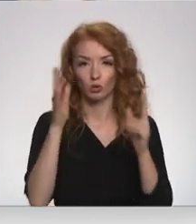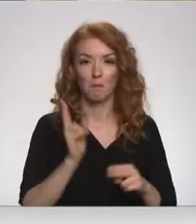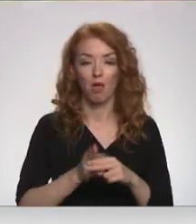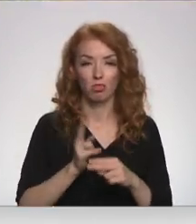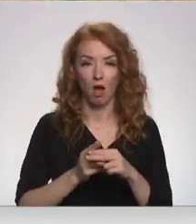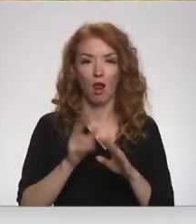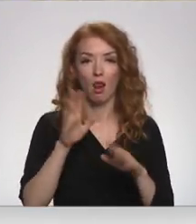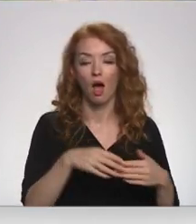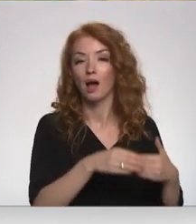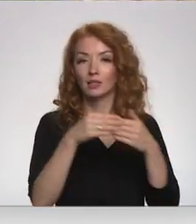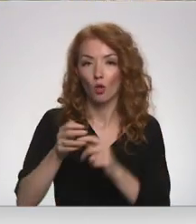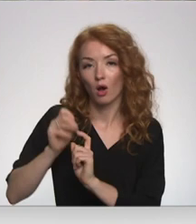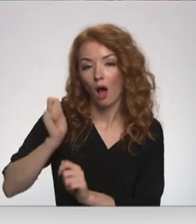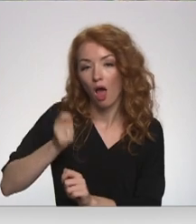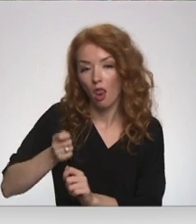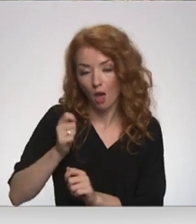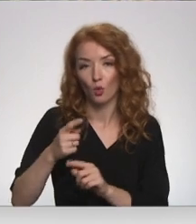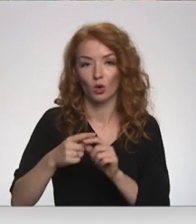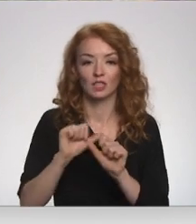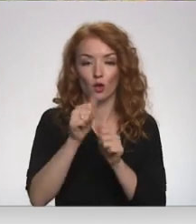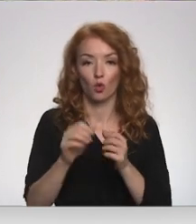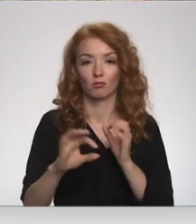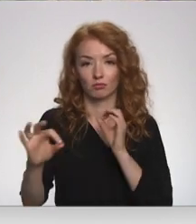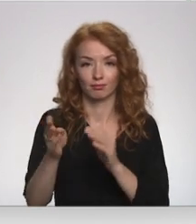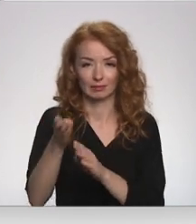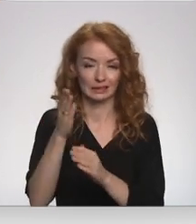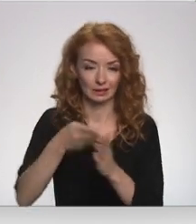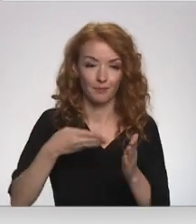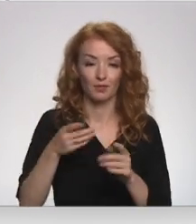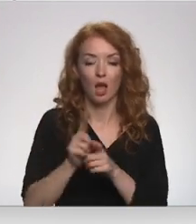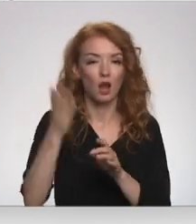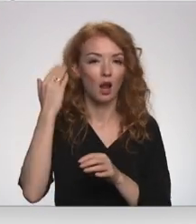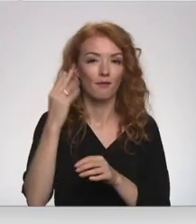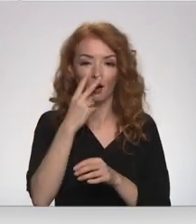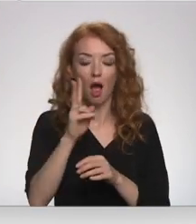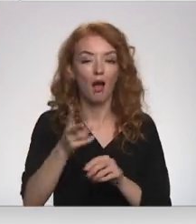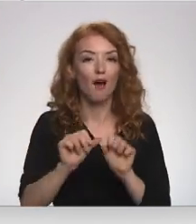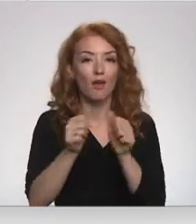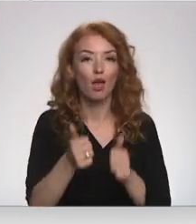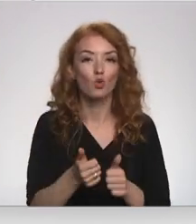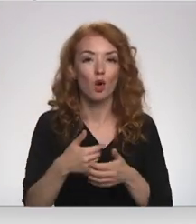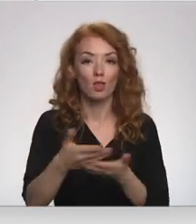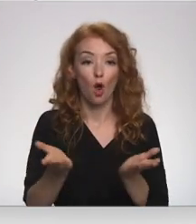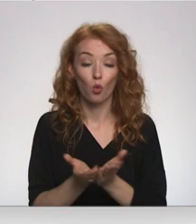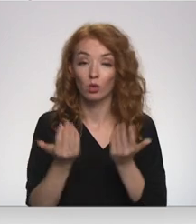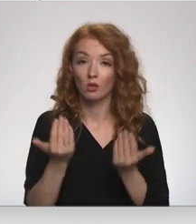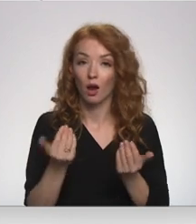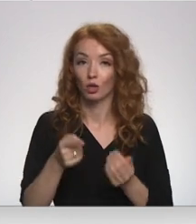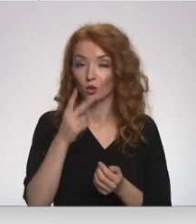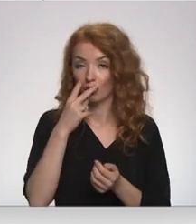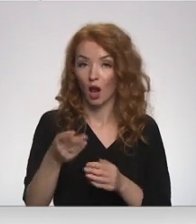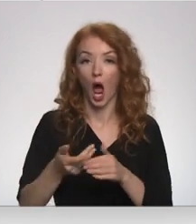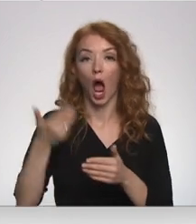lai aiznestu kalējiem uztaisīt šķēpu uz galvu. Līdzās arī iespēja redzēt, kā reizki izgatavoja traukus. Šodien to sauc par agrās